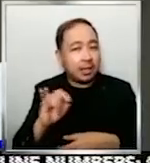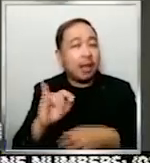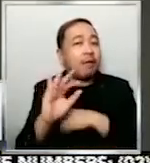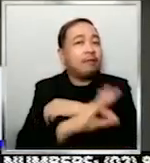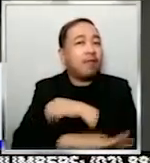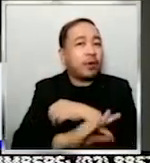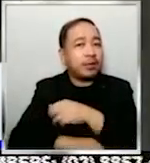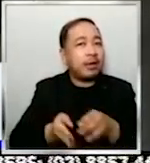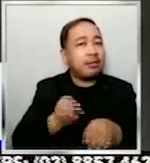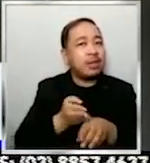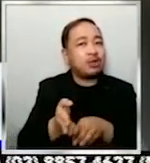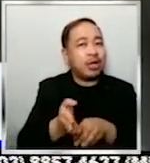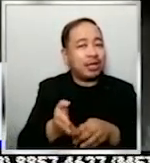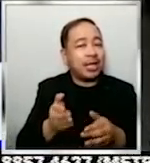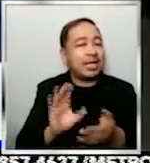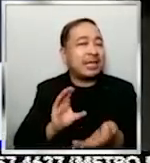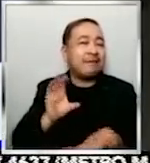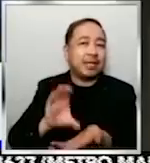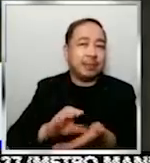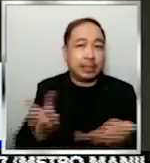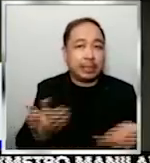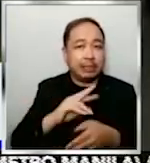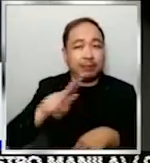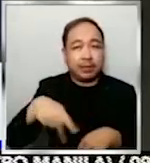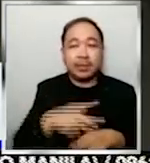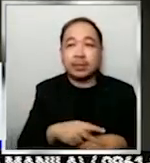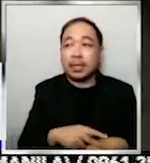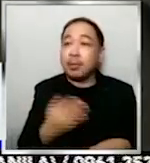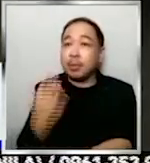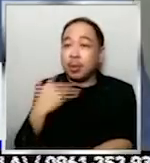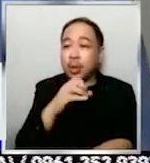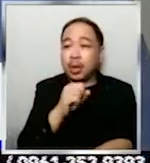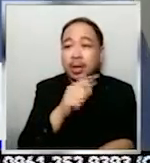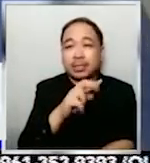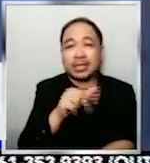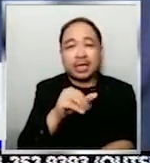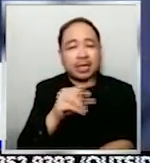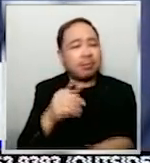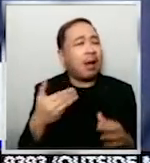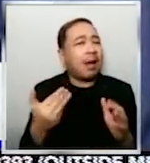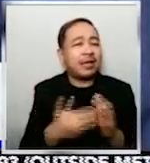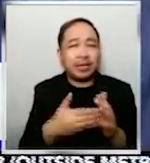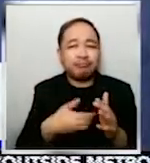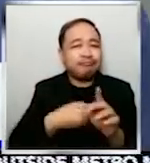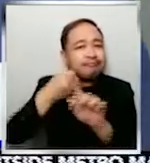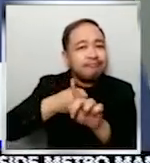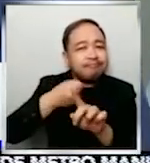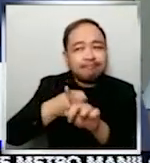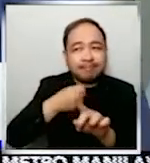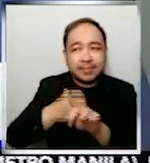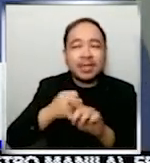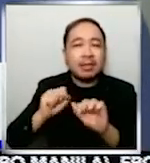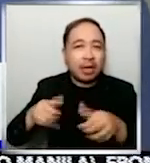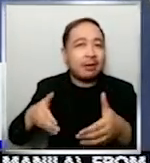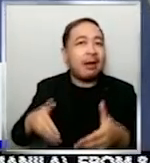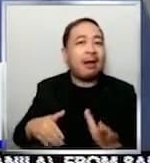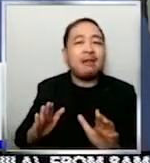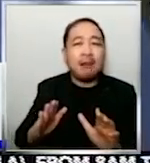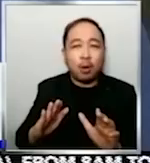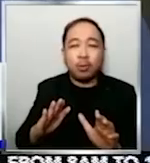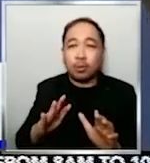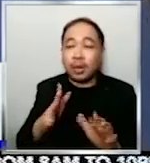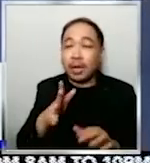dating Senador Jinggoy Estrada, agresibong isusulong ang muling pagpasok sa Amerika ng walang taripa o buwis ang mga agricultural exports